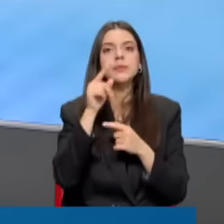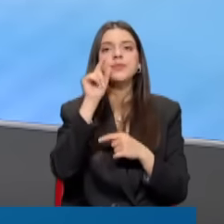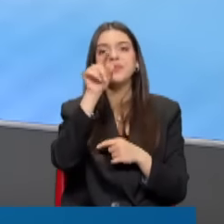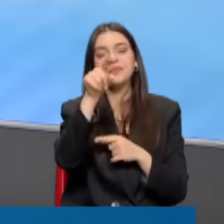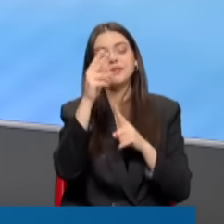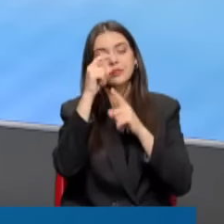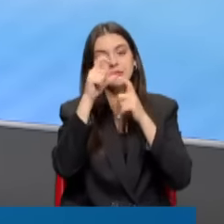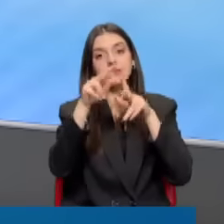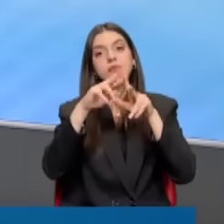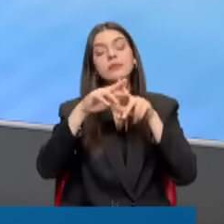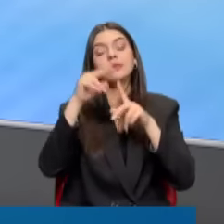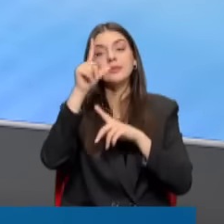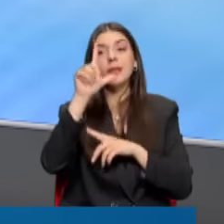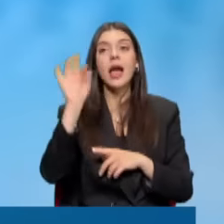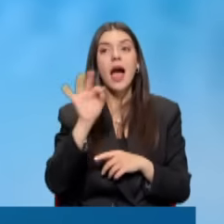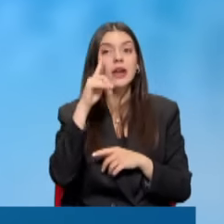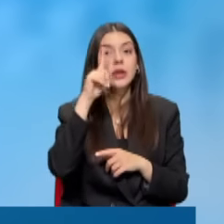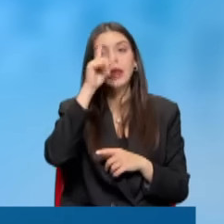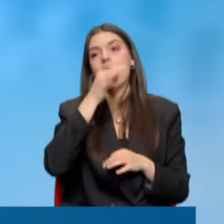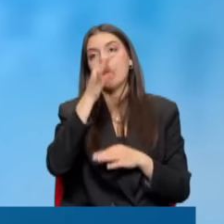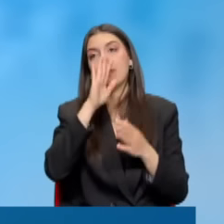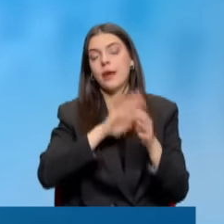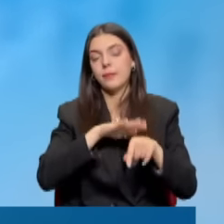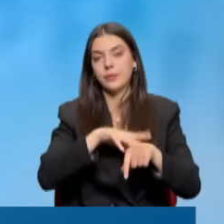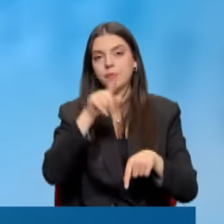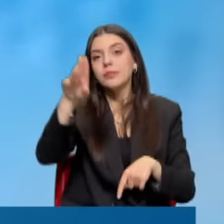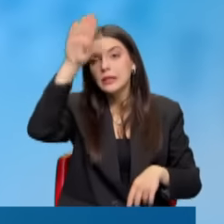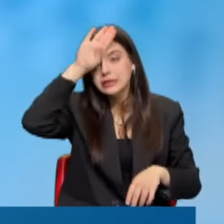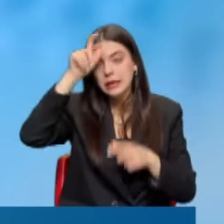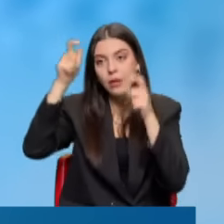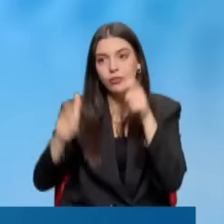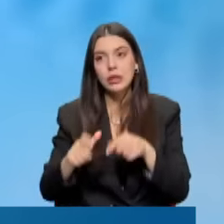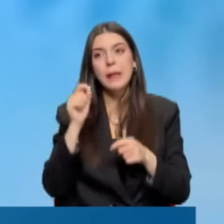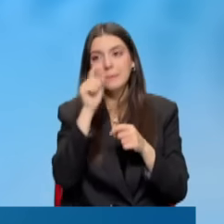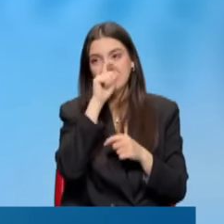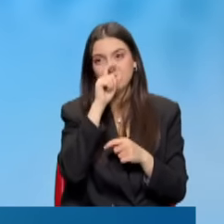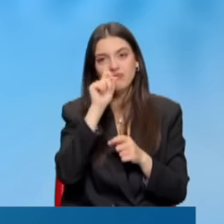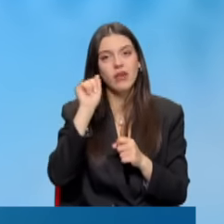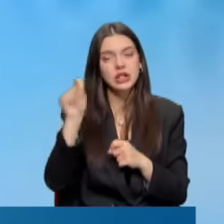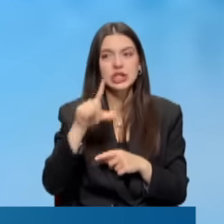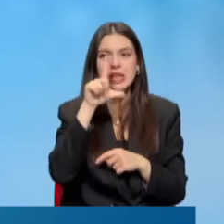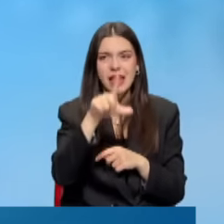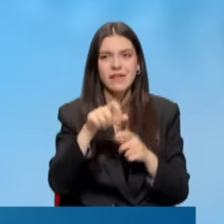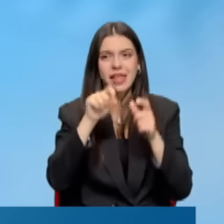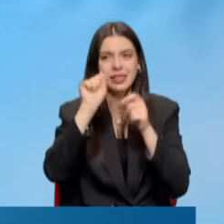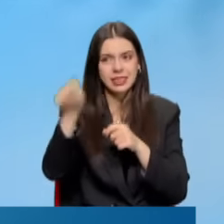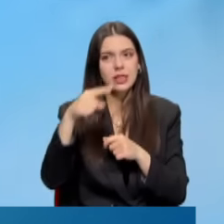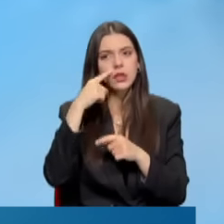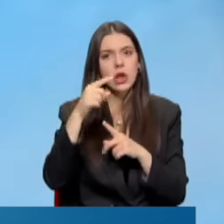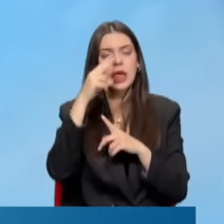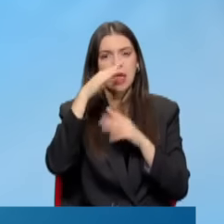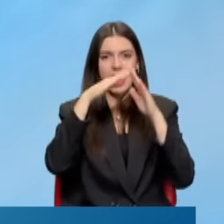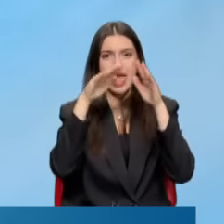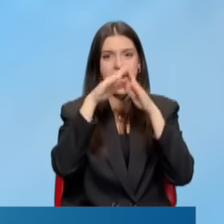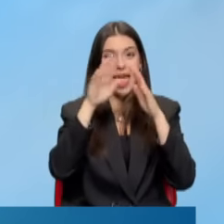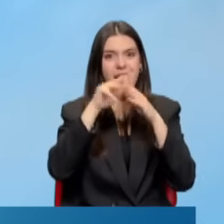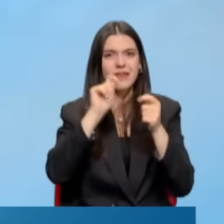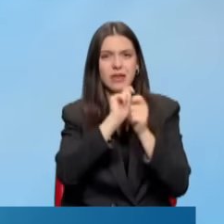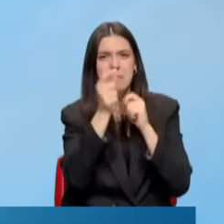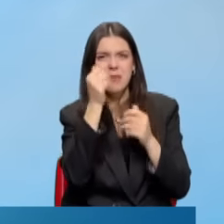haberi bir günün ilk sayfasında İstanbul Beşiktaş'ta bulunan Levent mahallesi'de imar rantına karşı mücadele